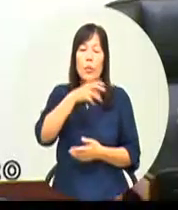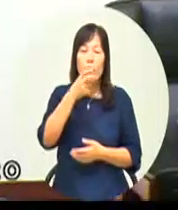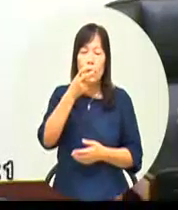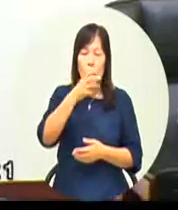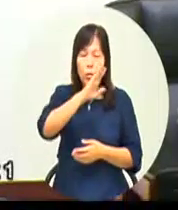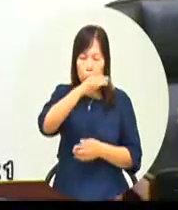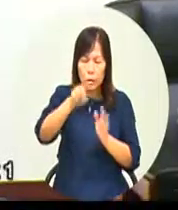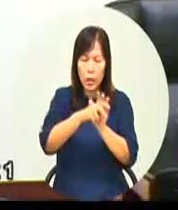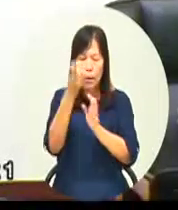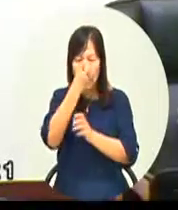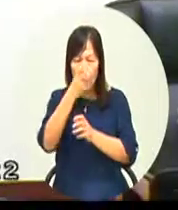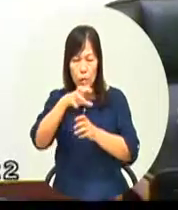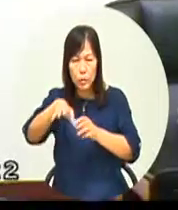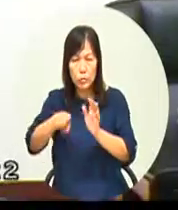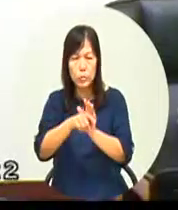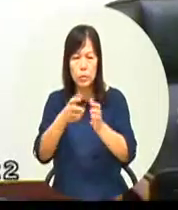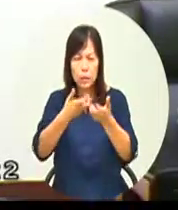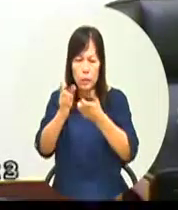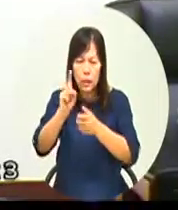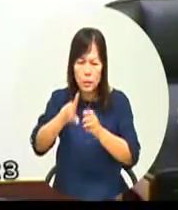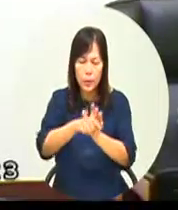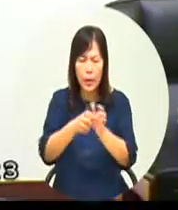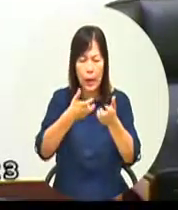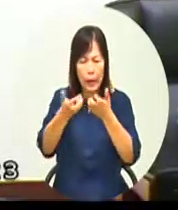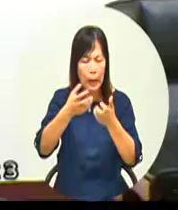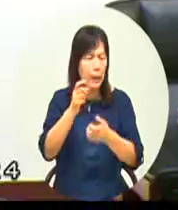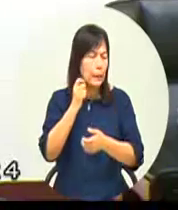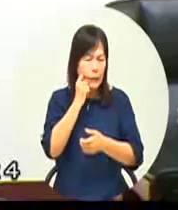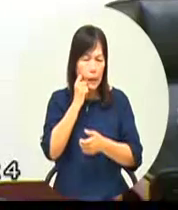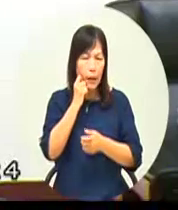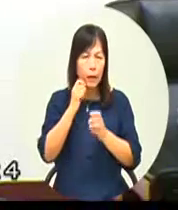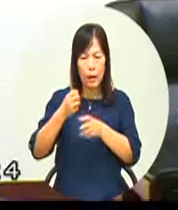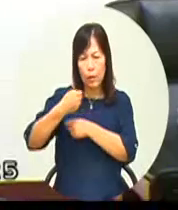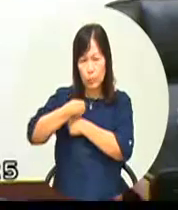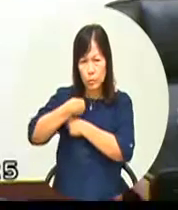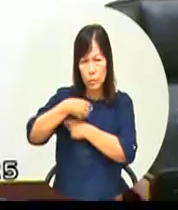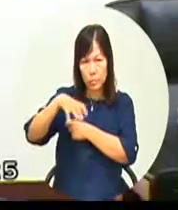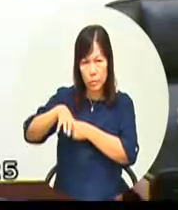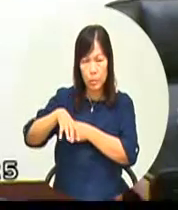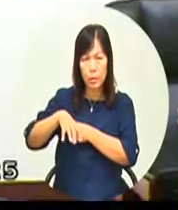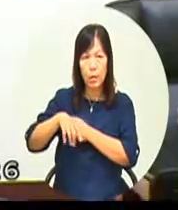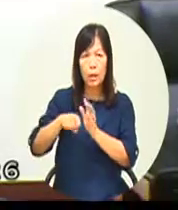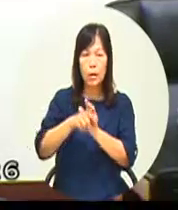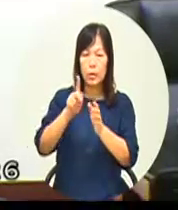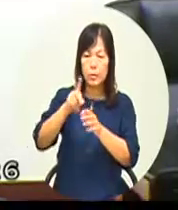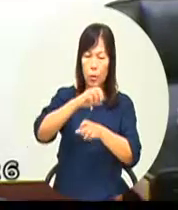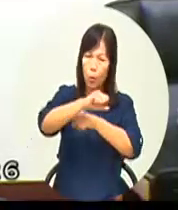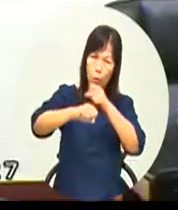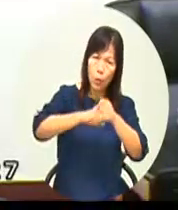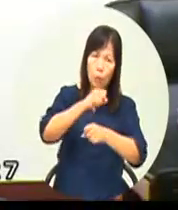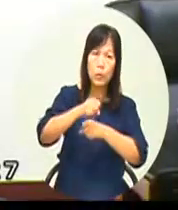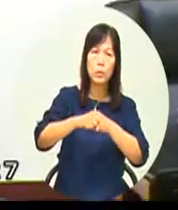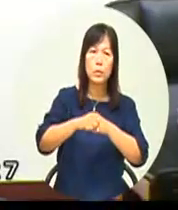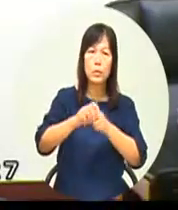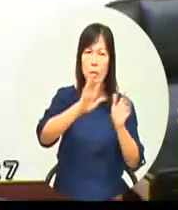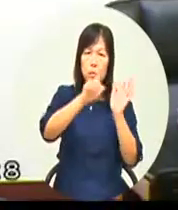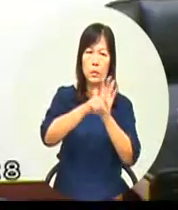也不是很确定，就拜婚呢，啊，军方是不是有办法哈、哦？透过活动的方式看看哈、哦，